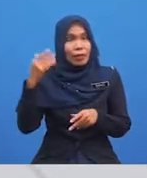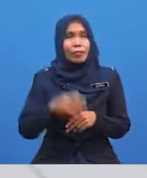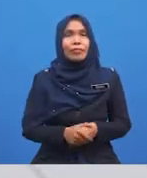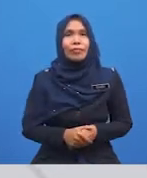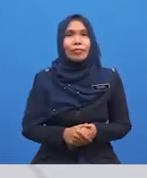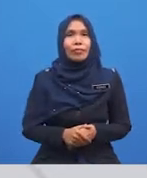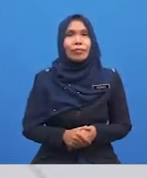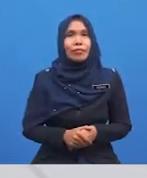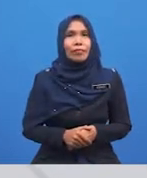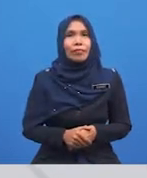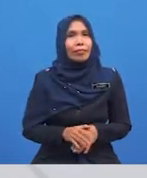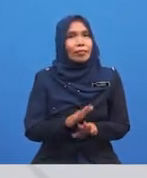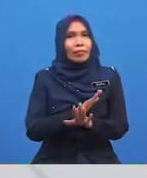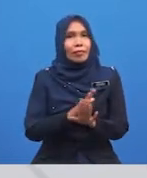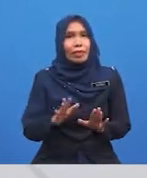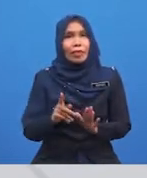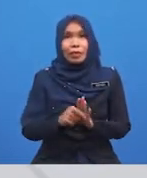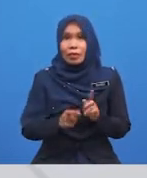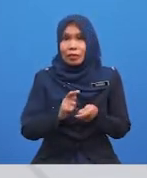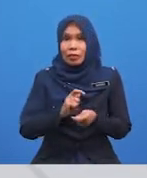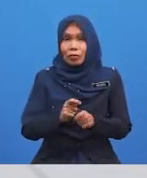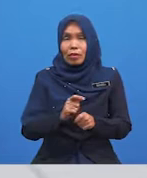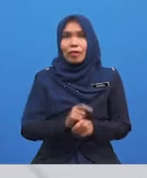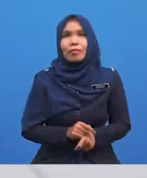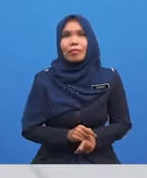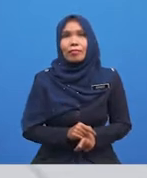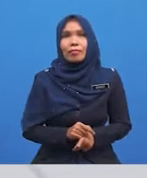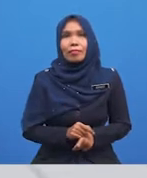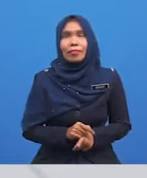Murid-murid jangan tertukar dengan perkataan government.